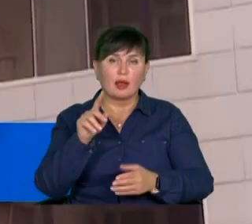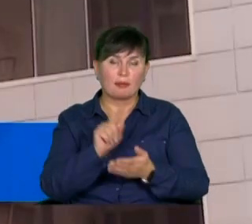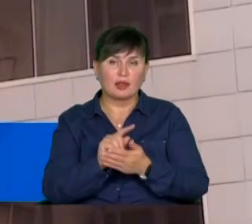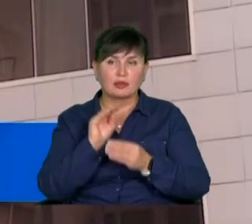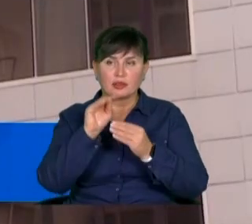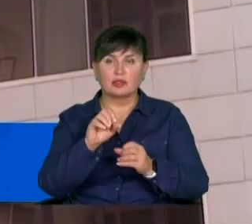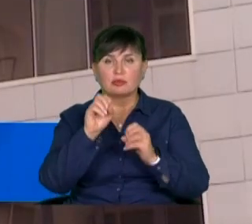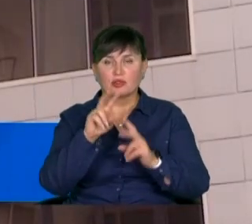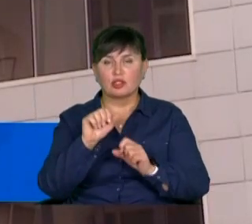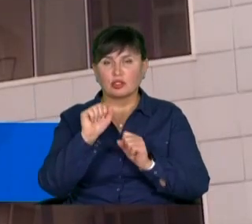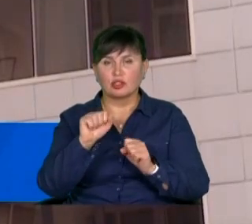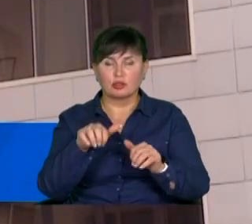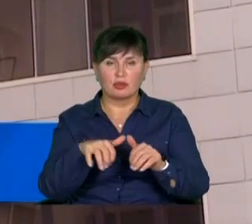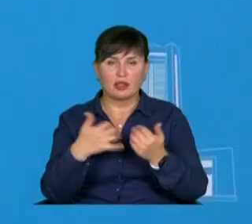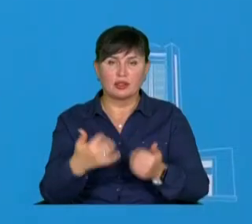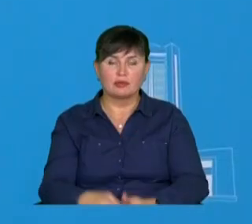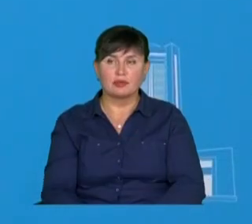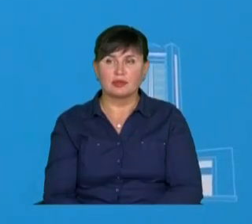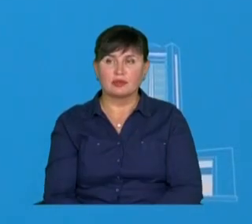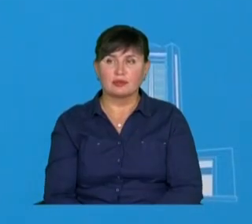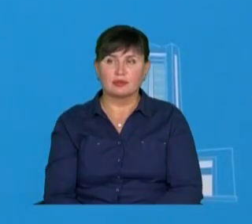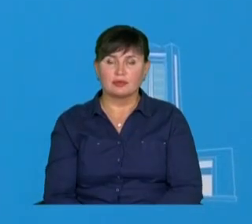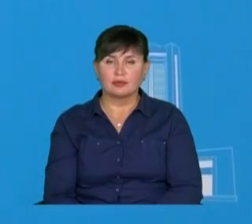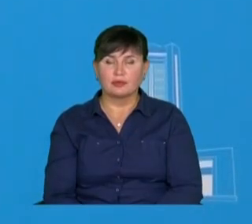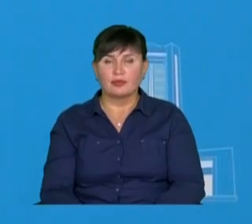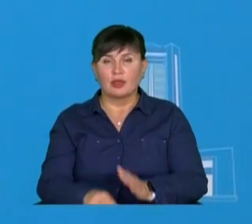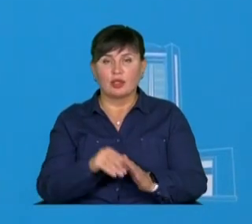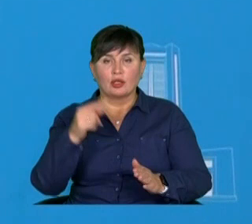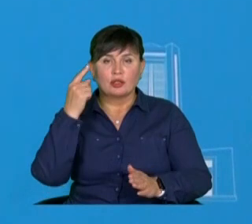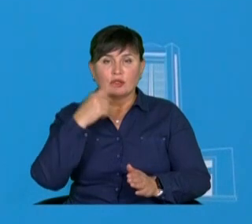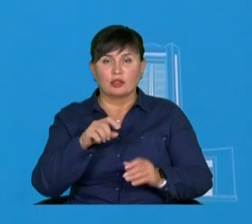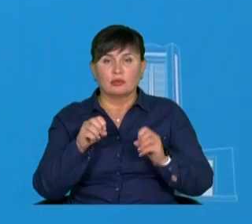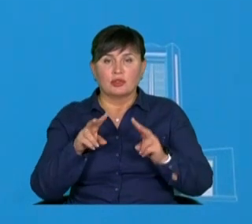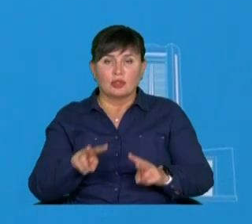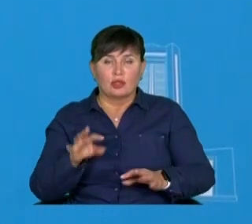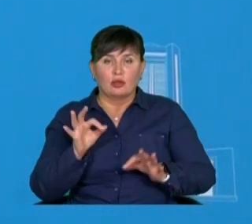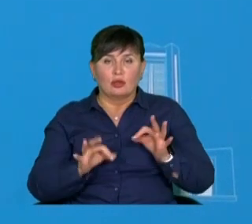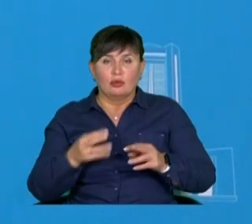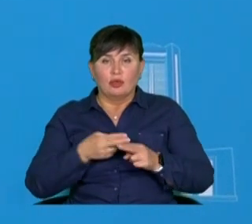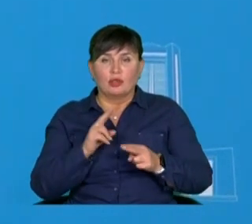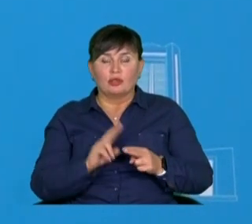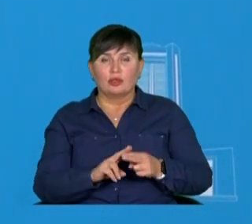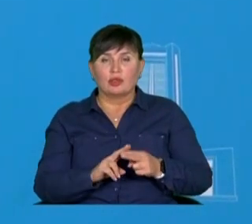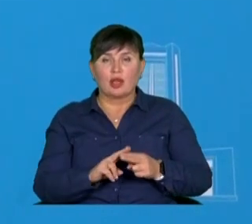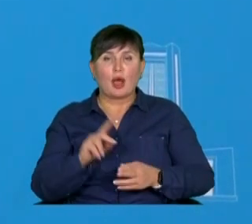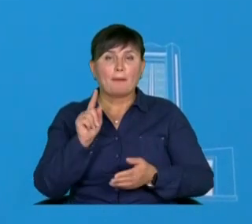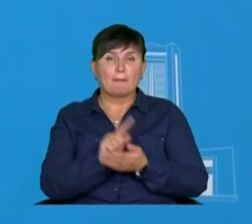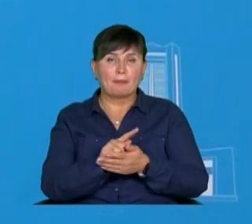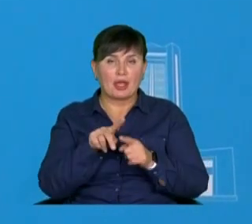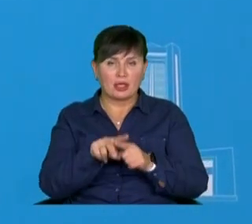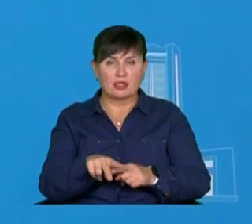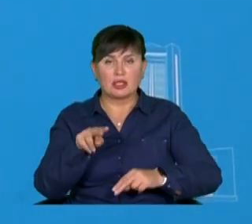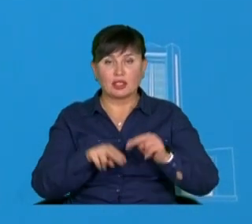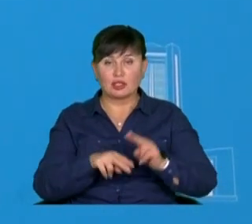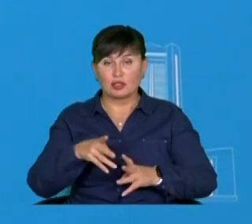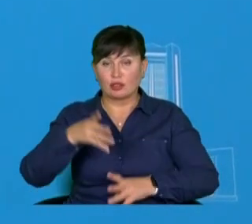ставить специальные защитные механизмы. Депутатами инициирована специальная норма, которая обязывает